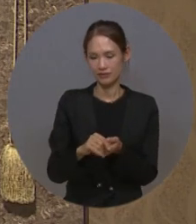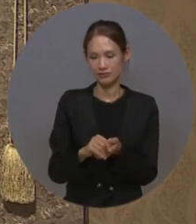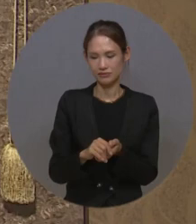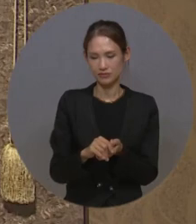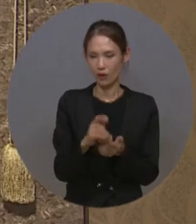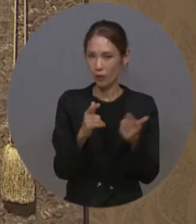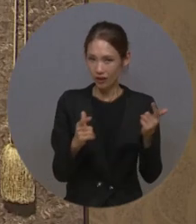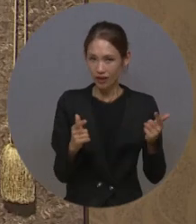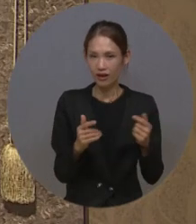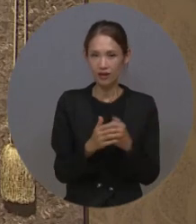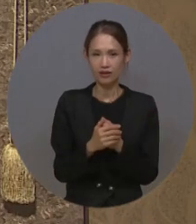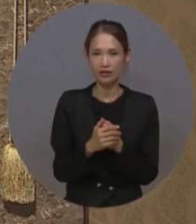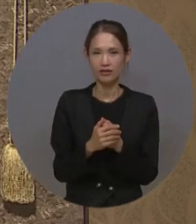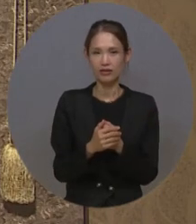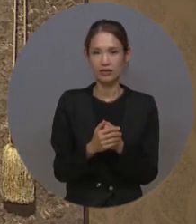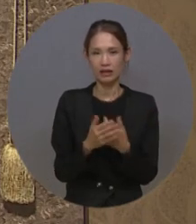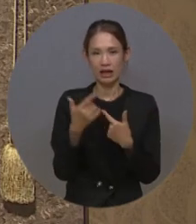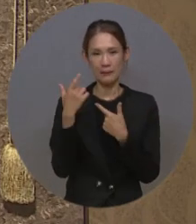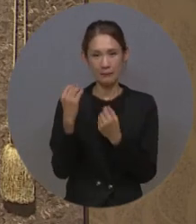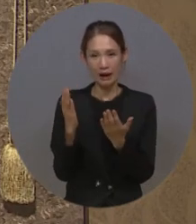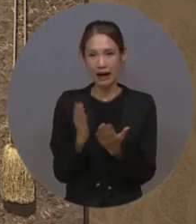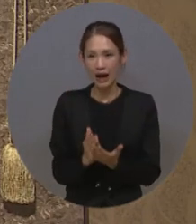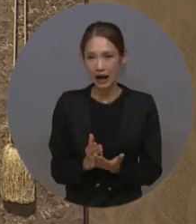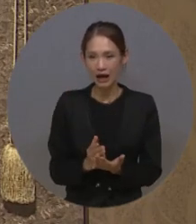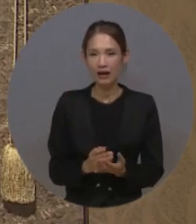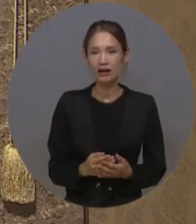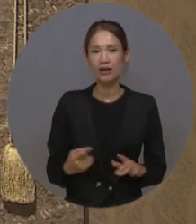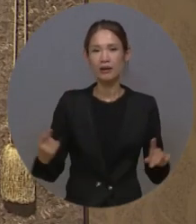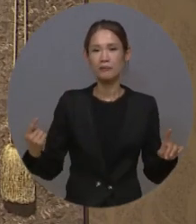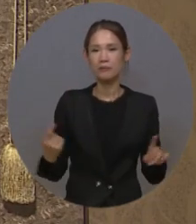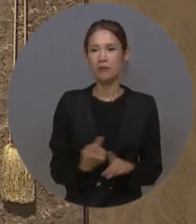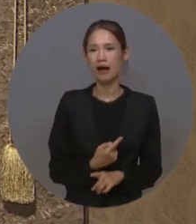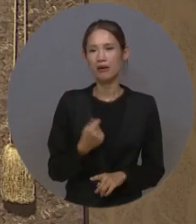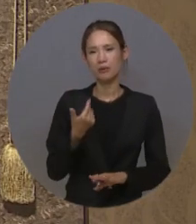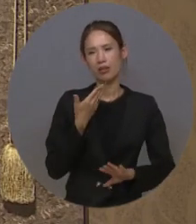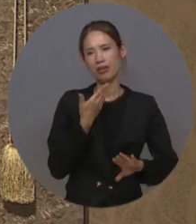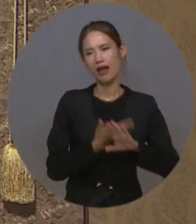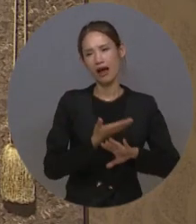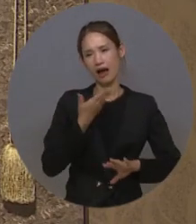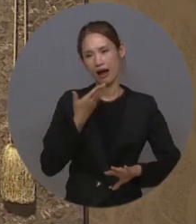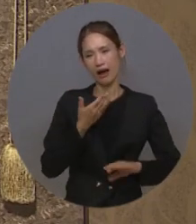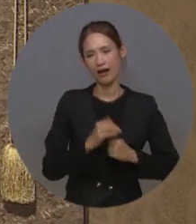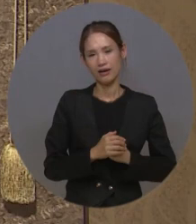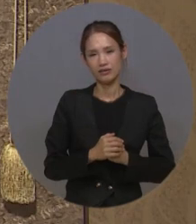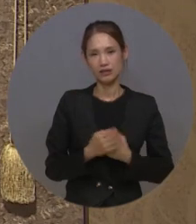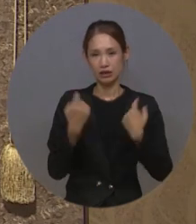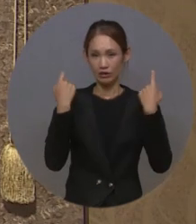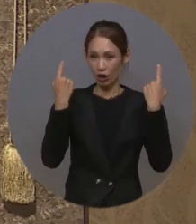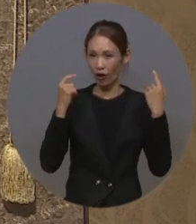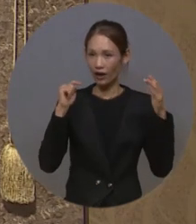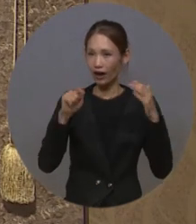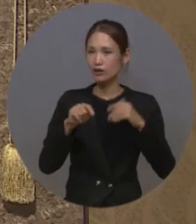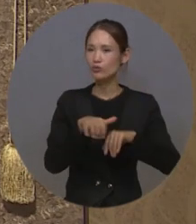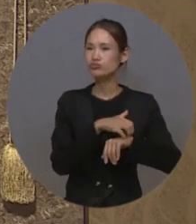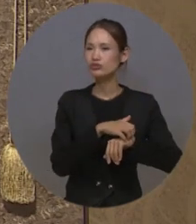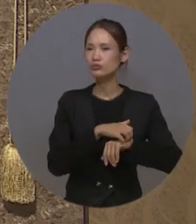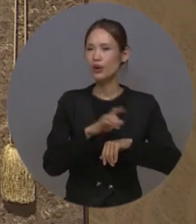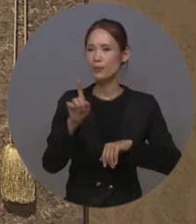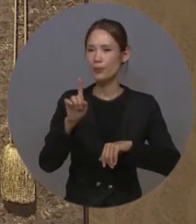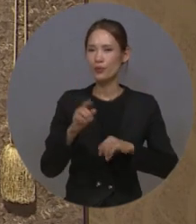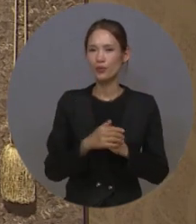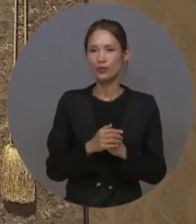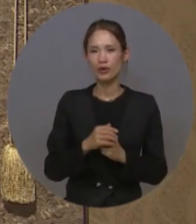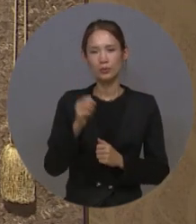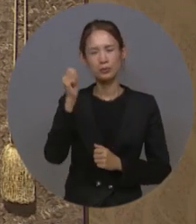또 실컷 맞춰놨는데 바꾸면 또 달라지거든요. 네네. 그래서 여행 가서 되게 불편한 게 어찌